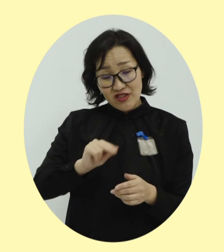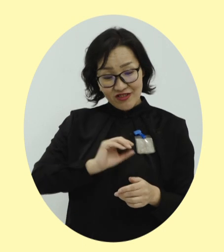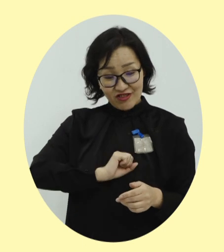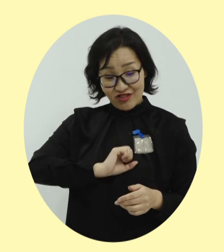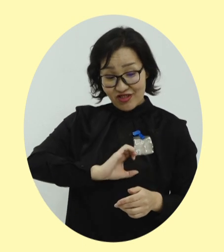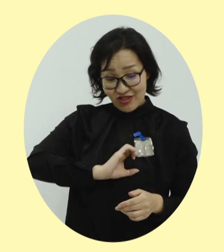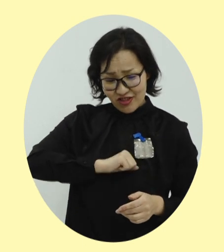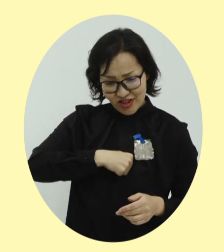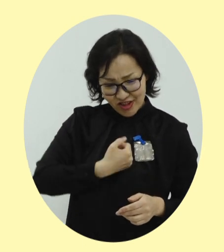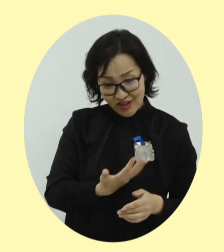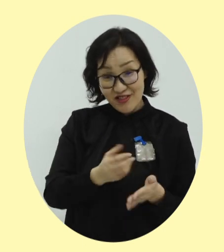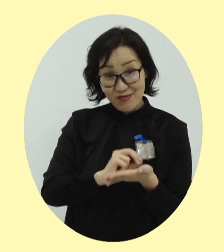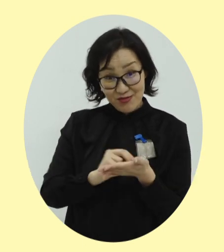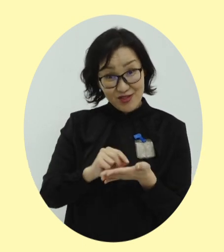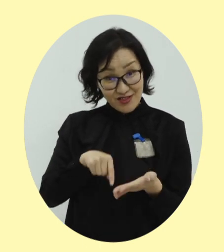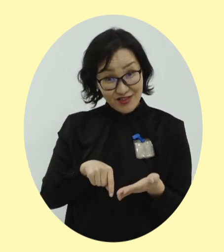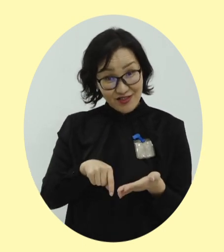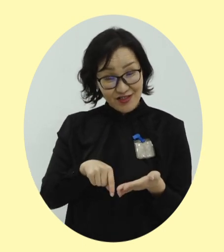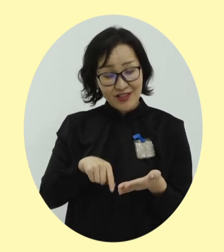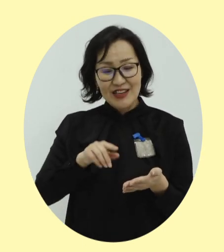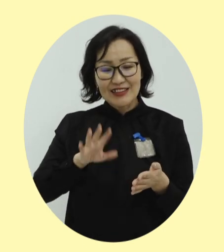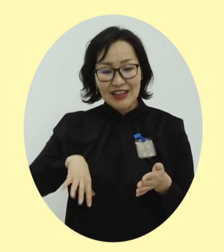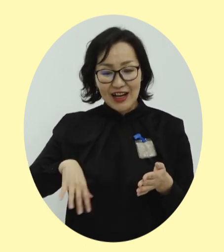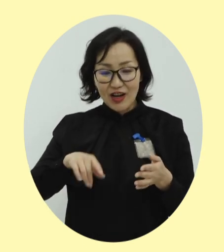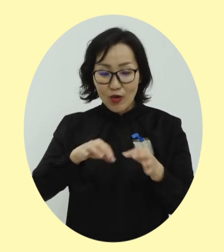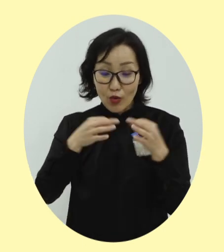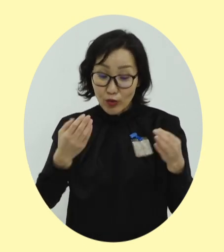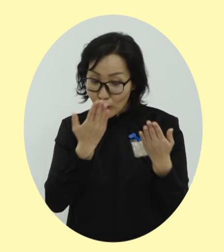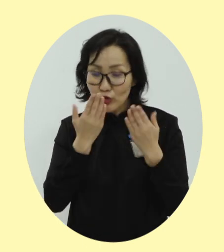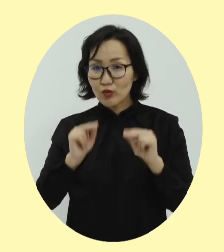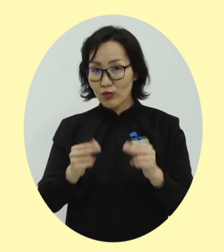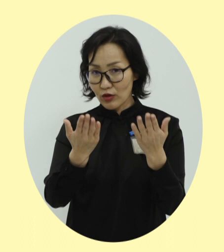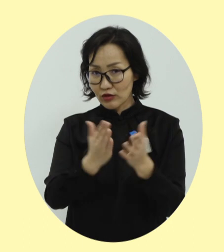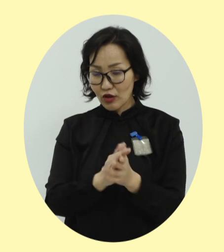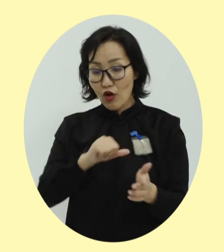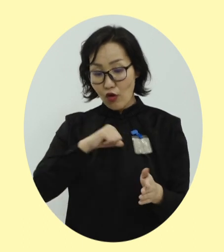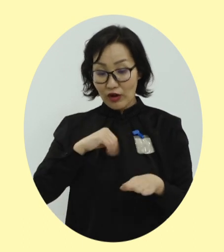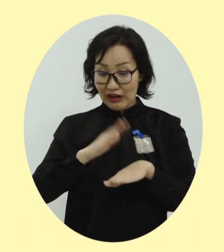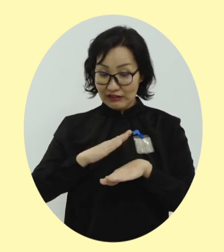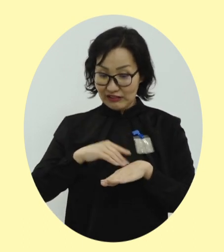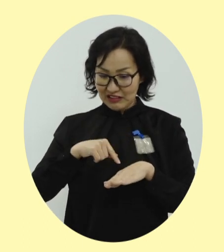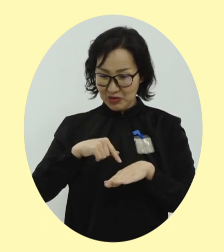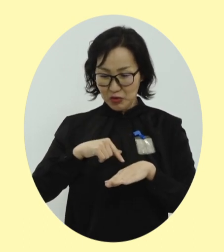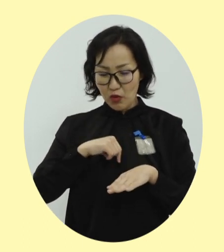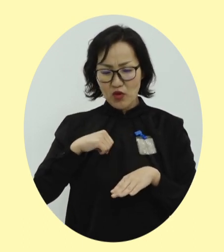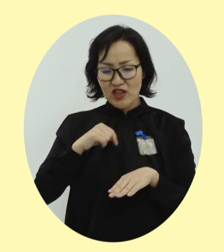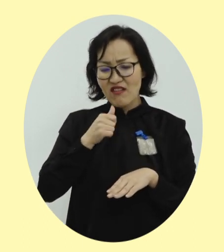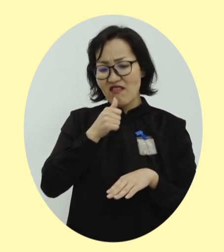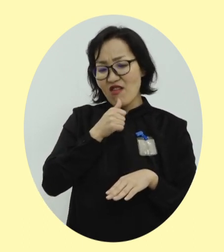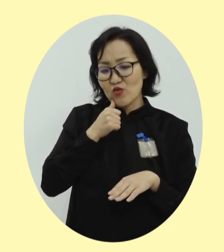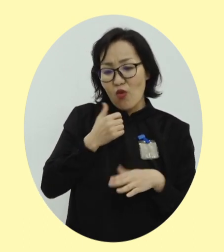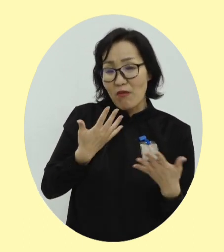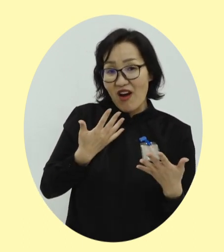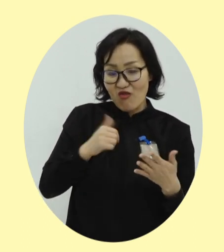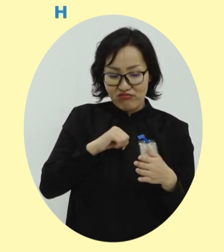Чин сэтгэлээсээ бичсэн гэдгийг дараах өгүүлбэрүүдээс уншиж болно. Өөрийнхөө алдаа дутагдлыг хинээс ч нуулгүй